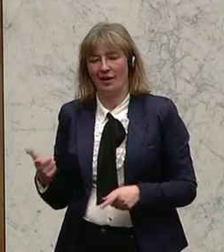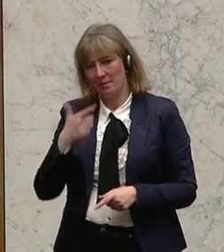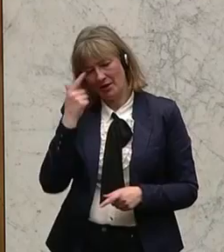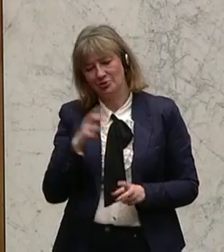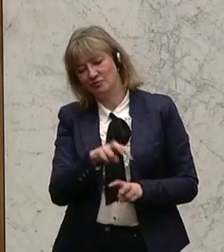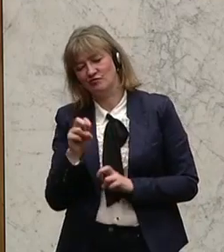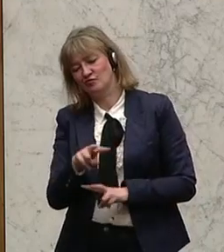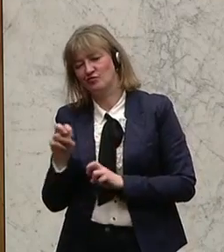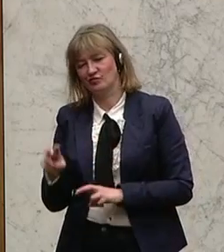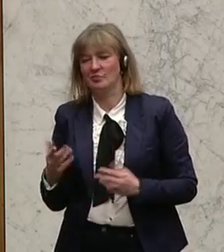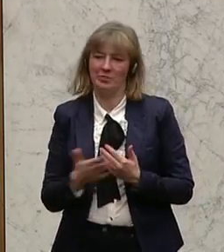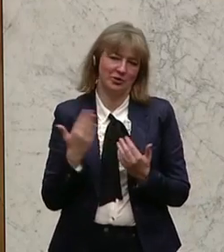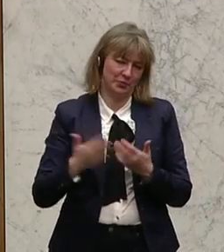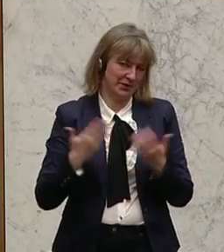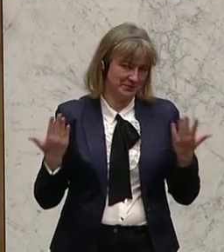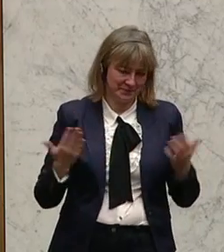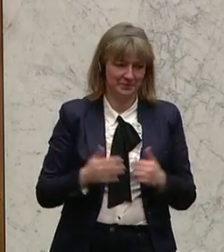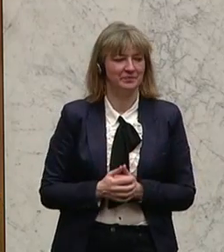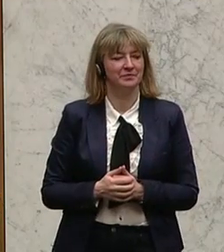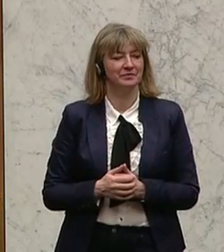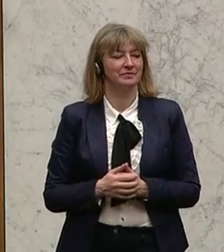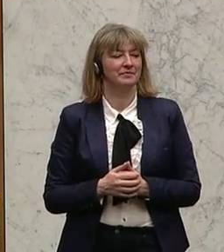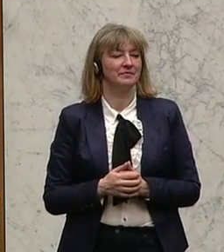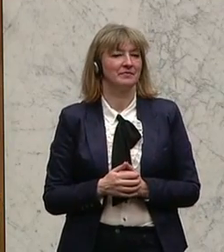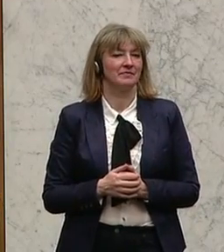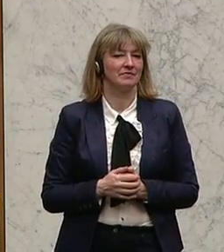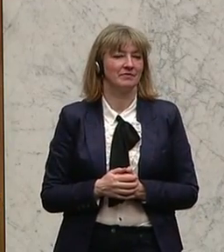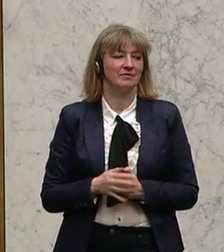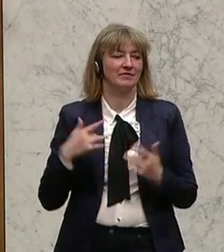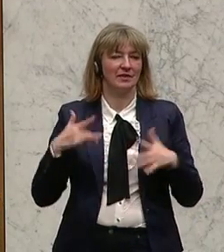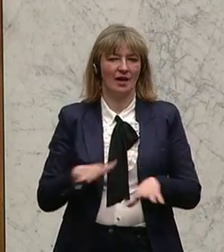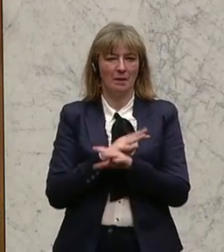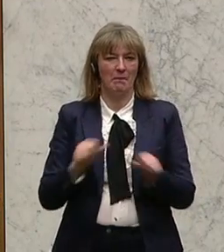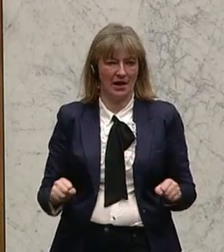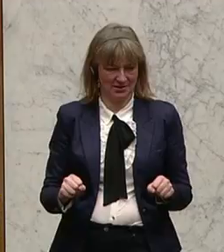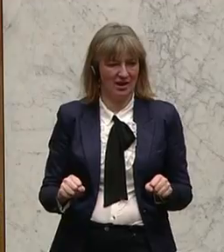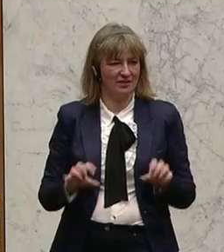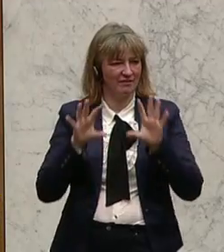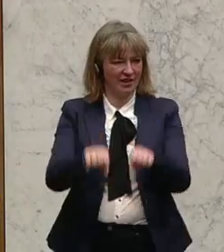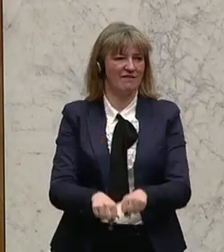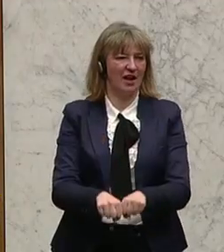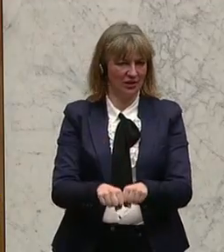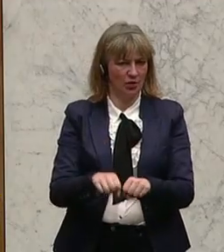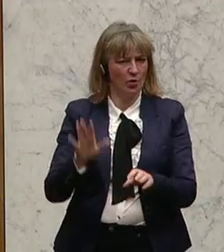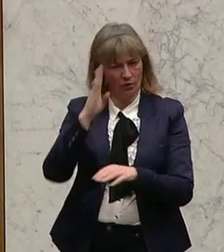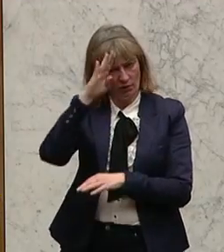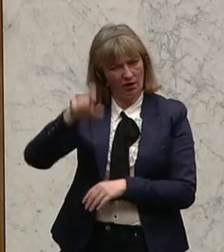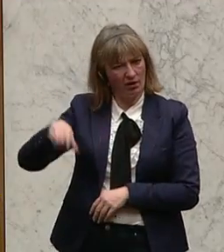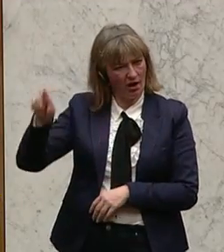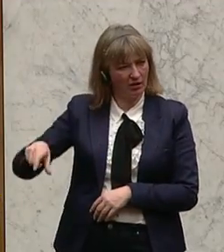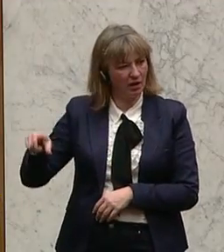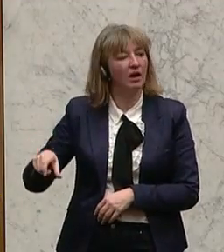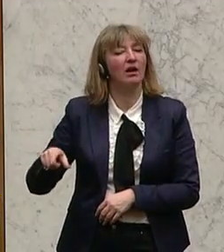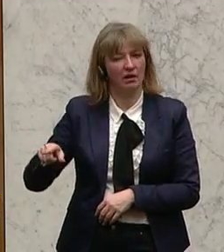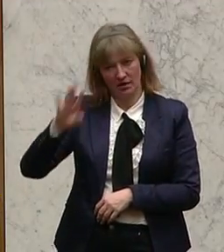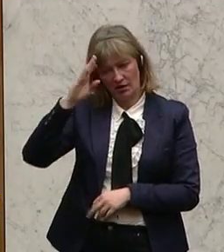ausgenutzt werden. Ich sage nur ein Beispiel. Wir hatten jetzt eine Massenvergewaltigung von Irakern. Iraker